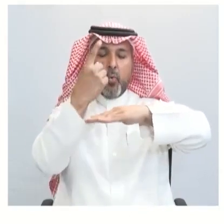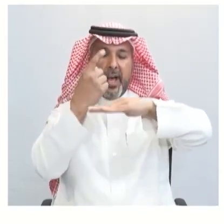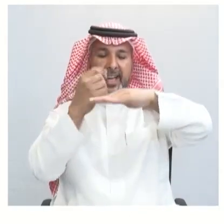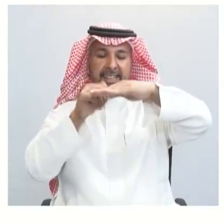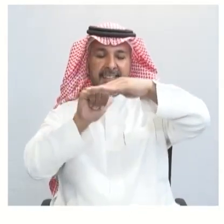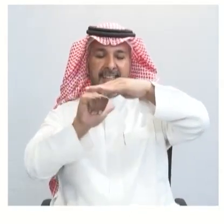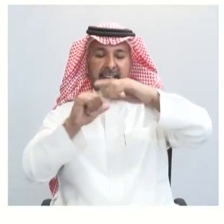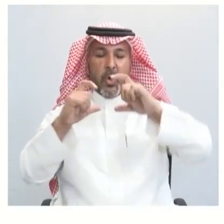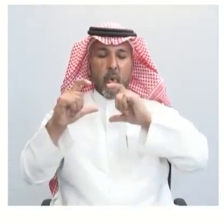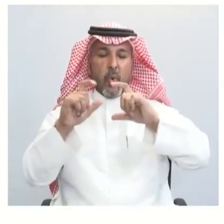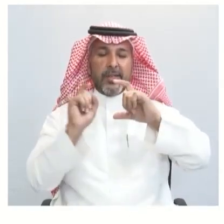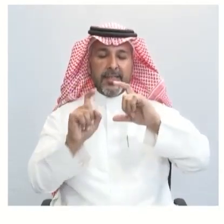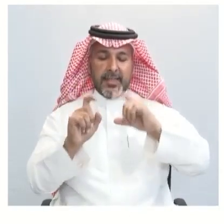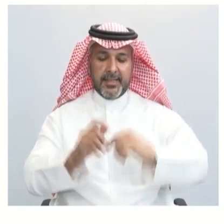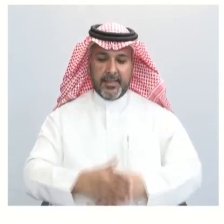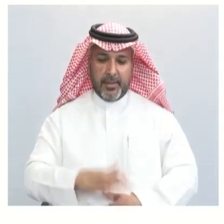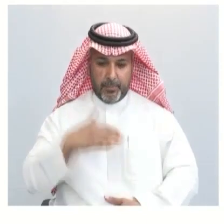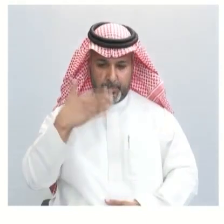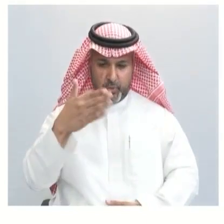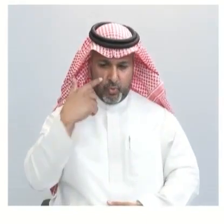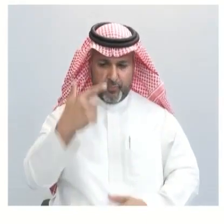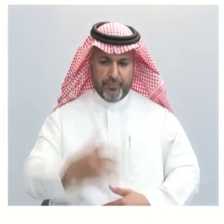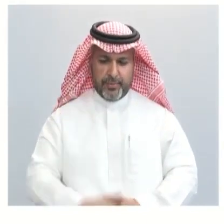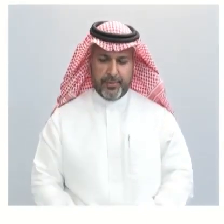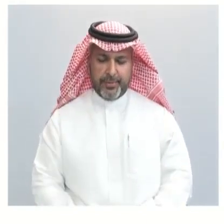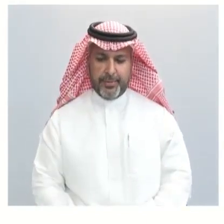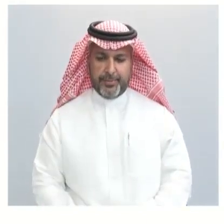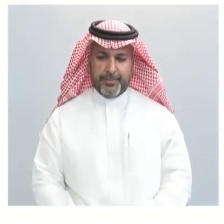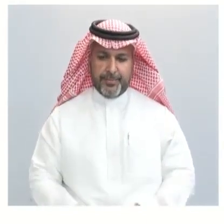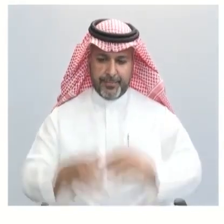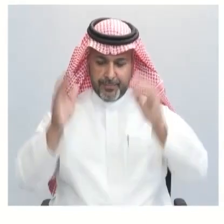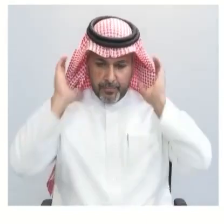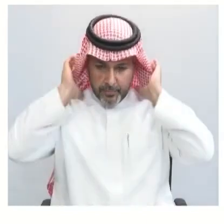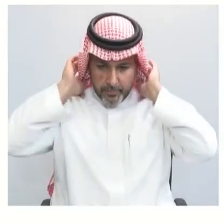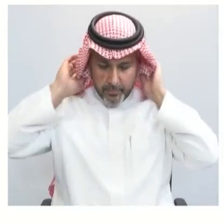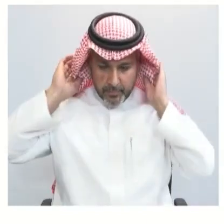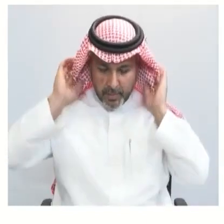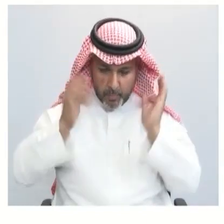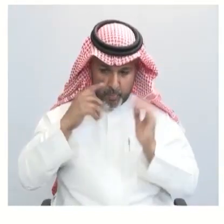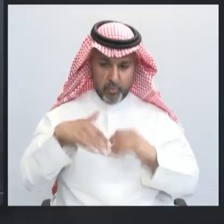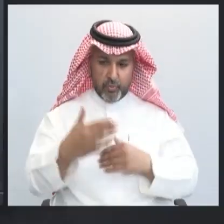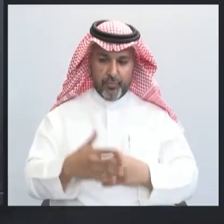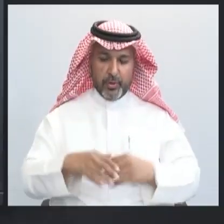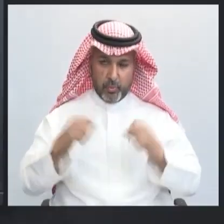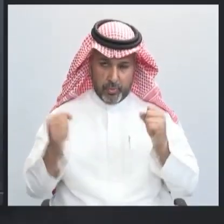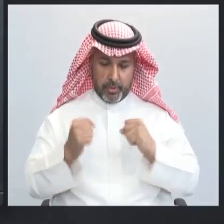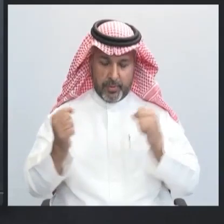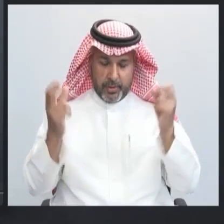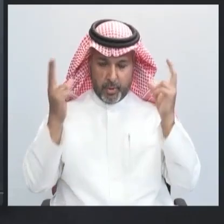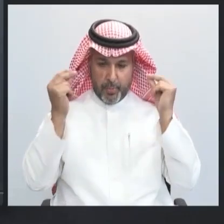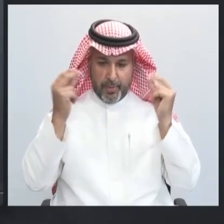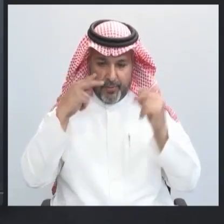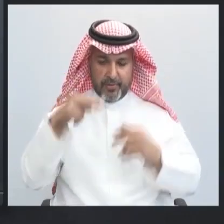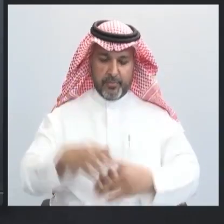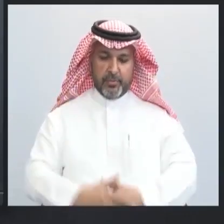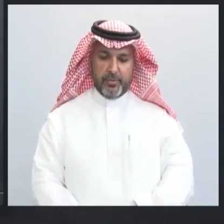عرفنا ان الداله الام طبعا قد يحصل عليها اللي هو ازاحه للاعلى للاسفل